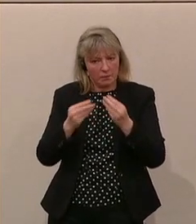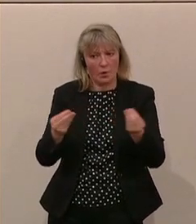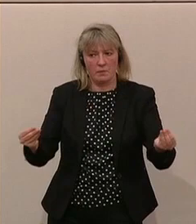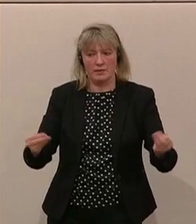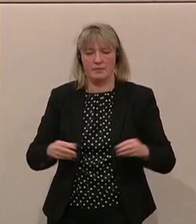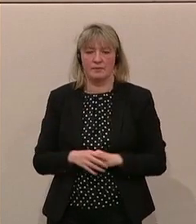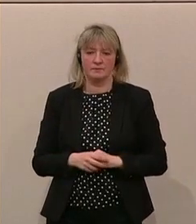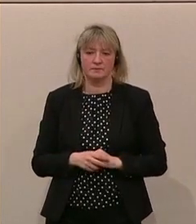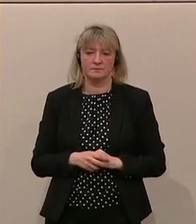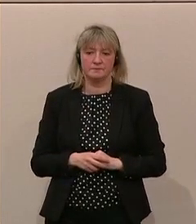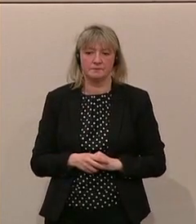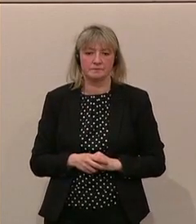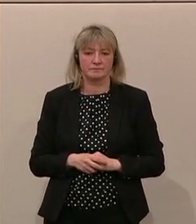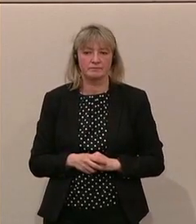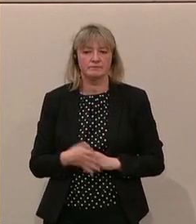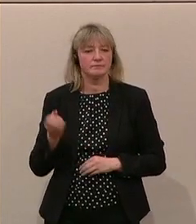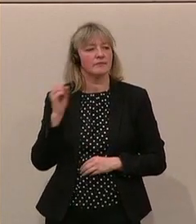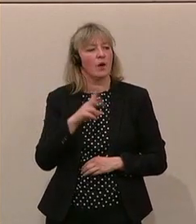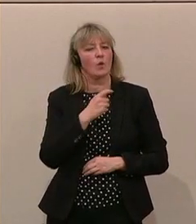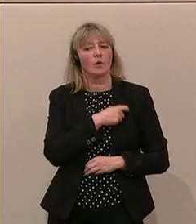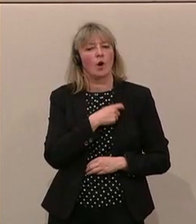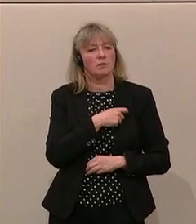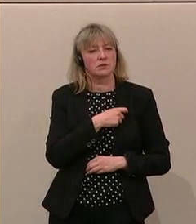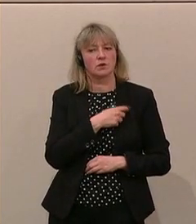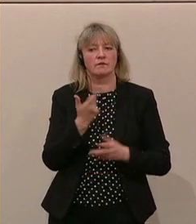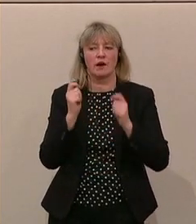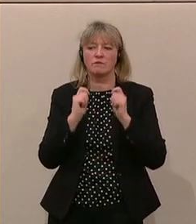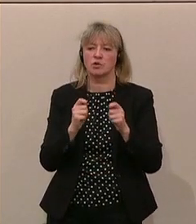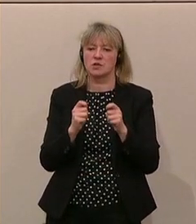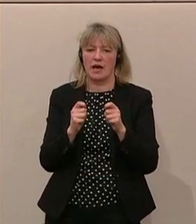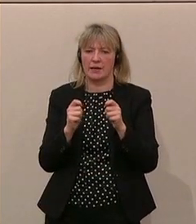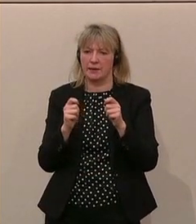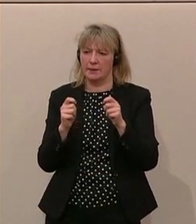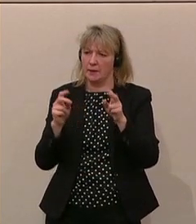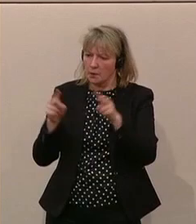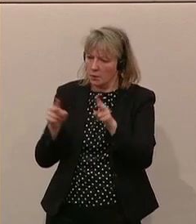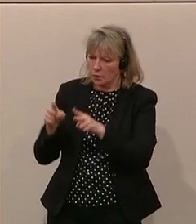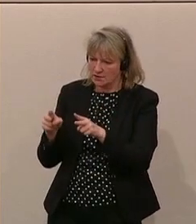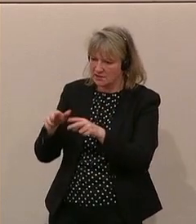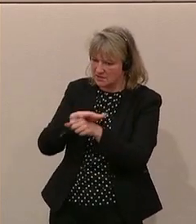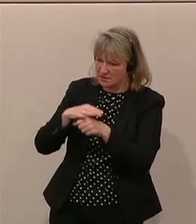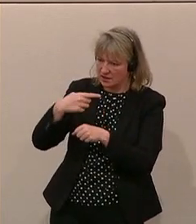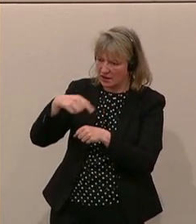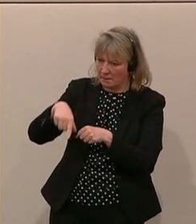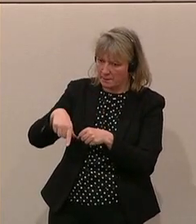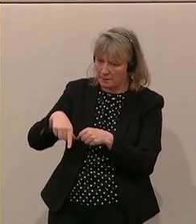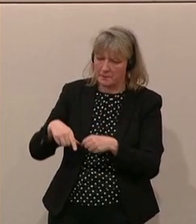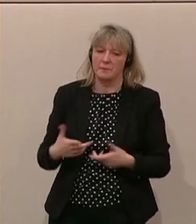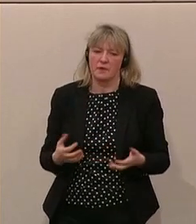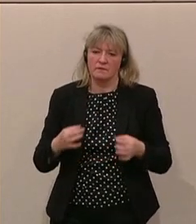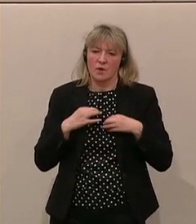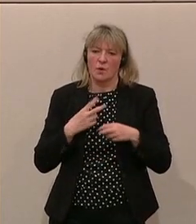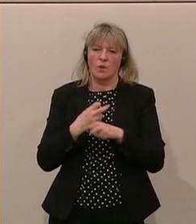ankommt. Die von der EU-Kommission vorgeschlagenen Kürzungen in der GAP würden für Österreich bei